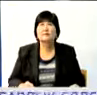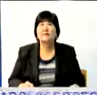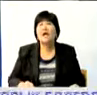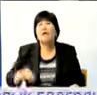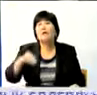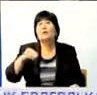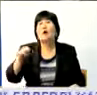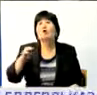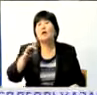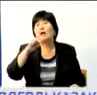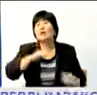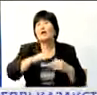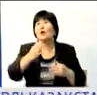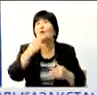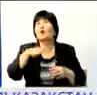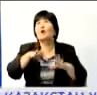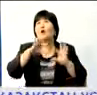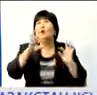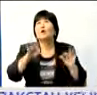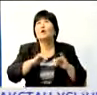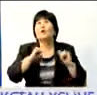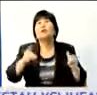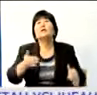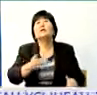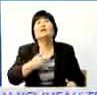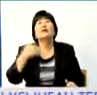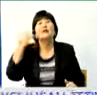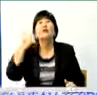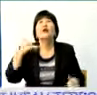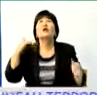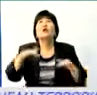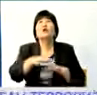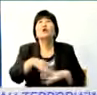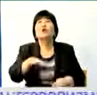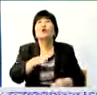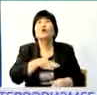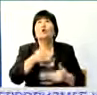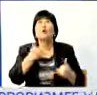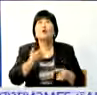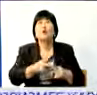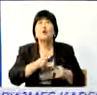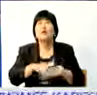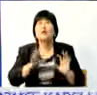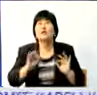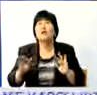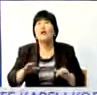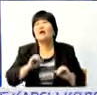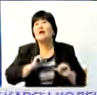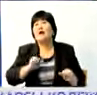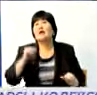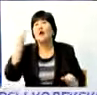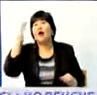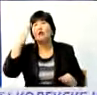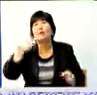Темірбек Жүргенов қазақ даласына ұлттық өнер құлаш сермесі екен деп армандапты. Жиналған қауымға рухани азық сыйлаған осынау ізгі шара қайраткердің арман